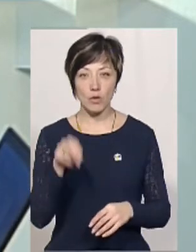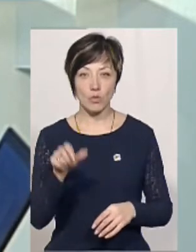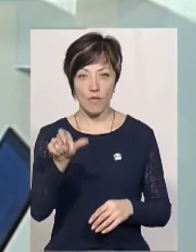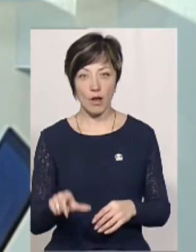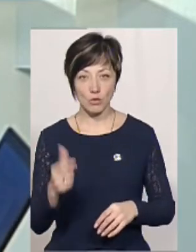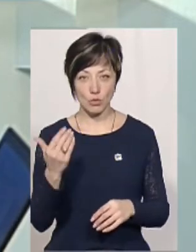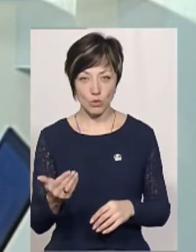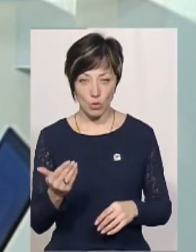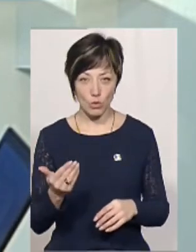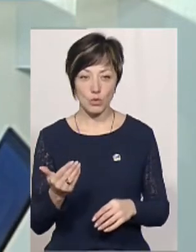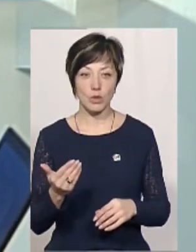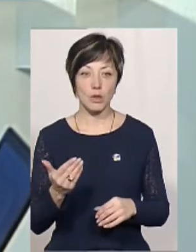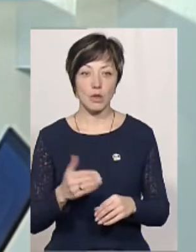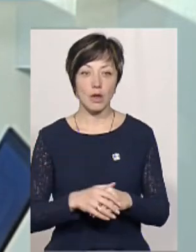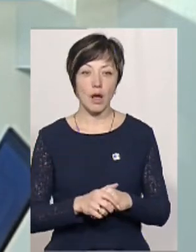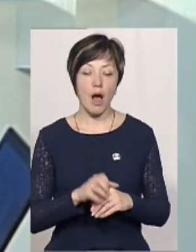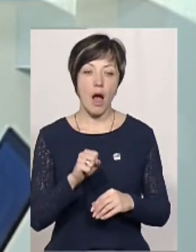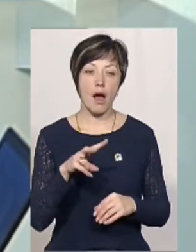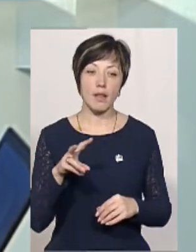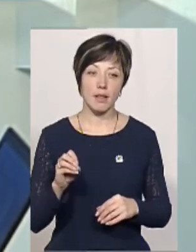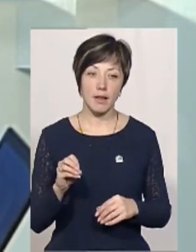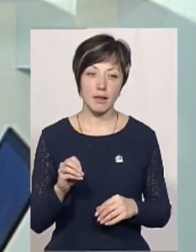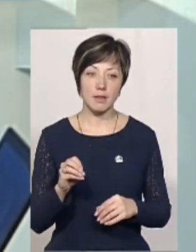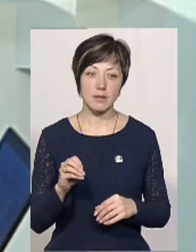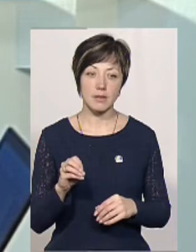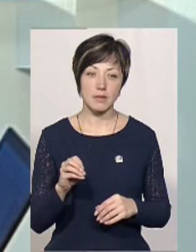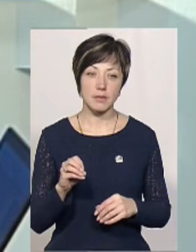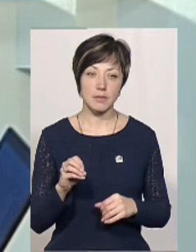обвинувачену, сторону обвинуваченого, але